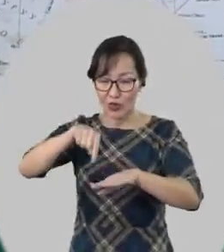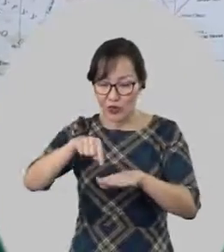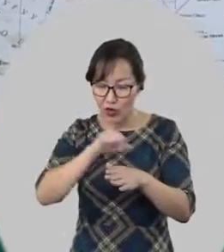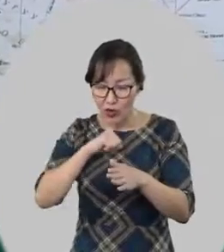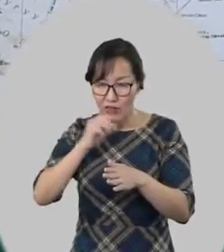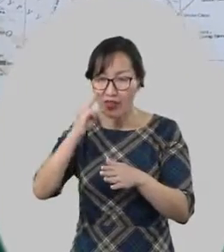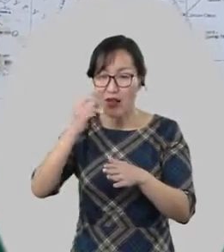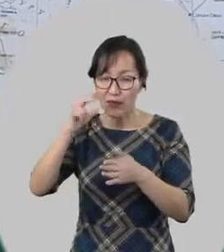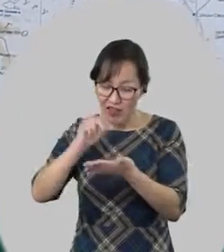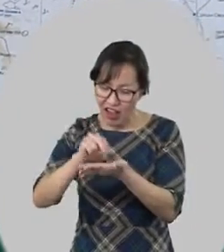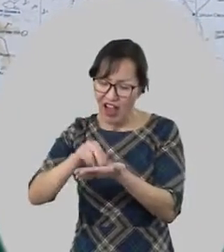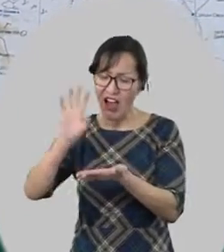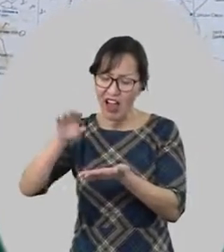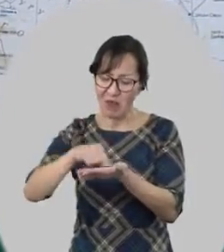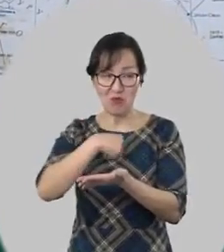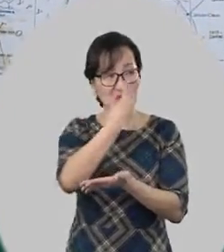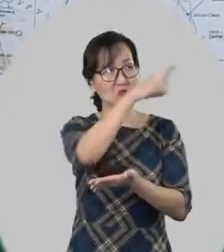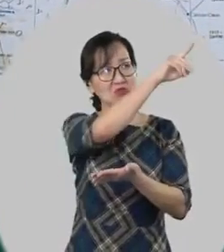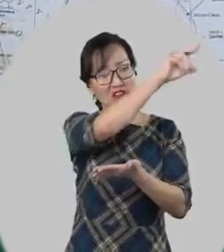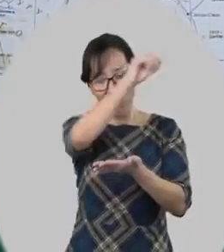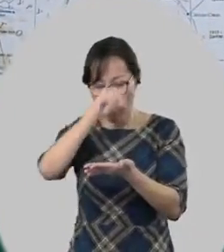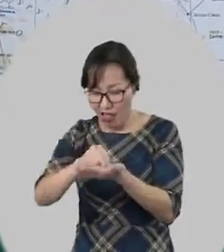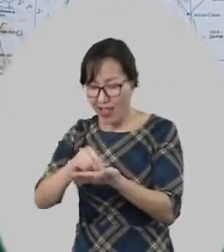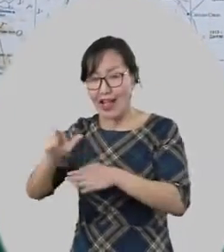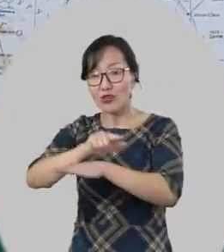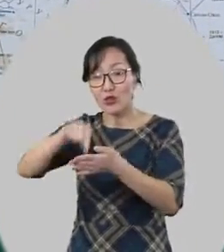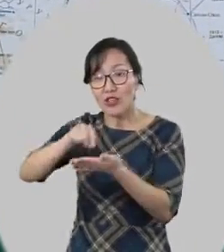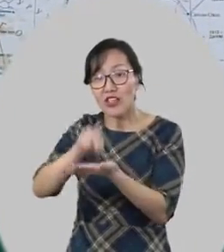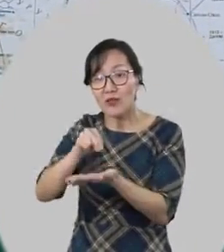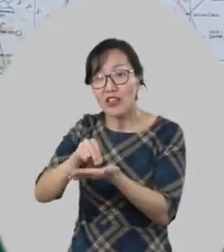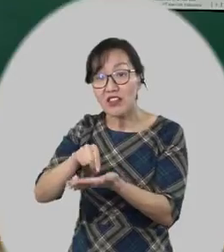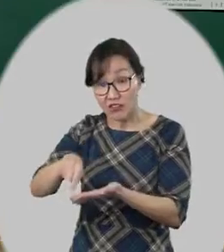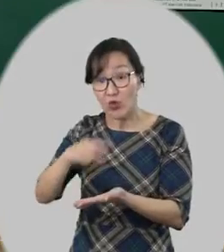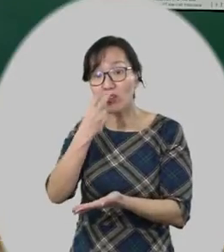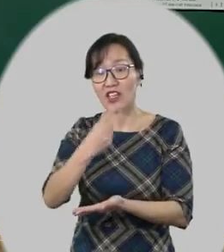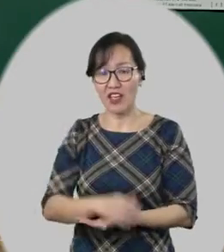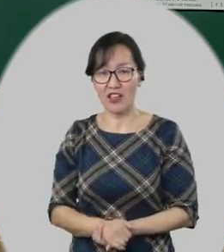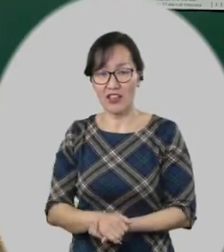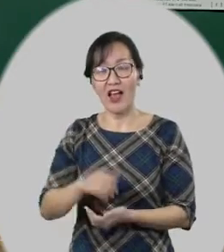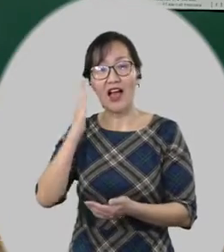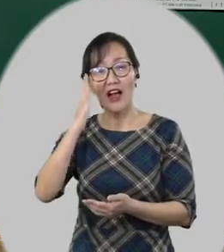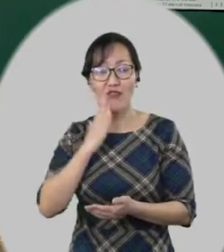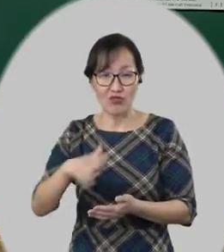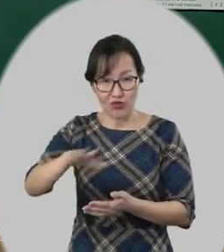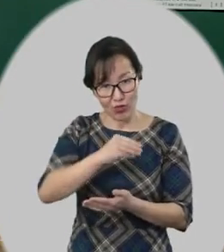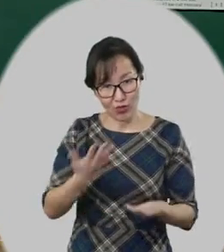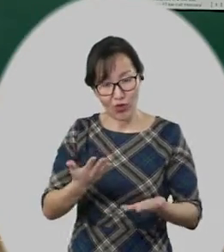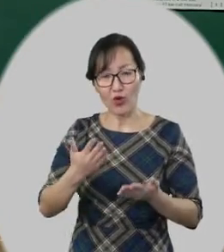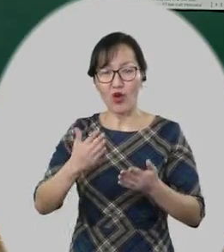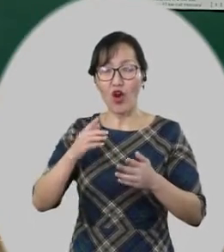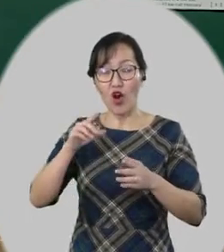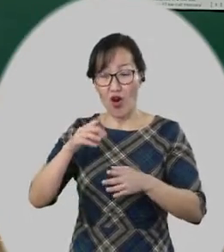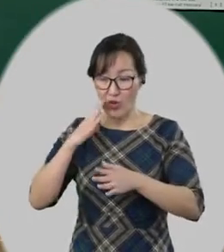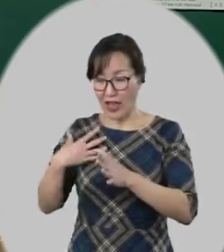тэмдэглэж эцэг эхтэйгээ бүр ярилцах бүрэн боломжтой юм байна. Тэгэхээр эцэг эхчүүд маань бас хүүхдүүддээ очиж